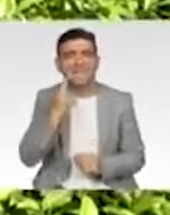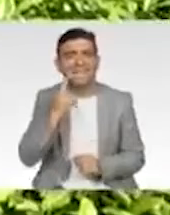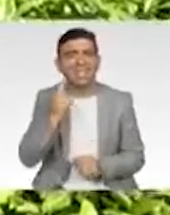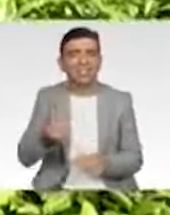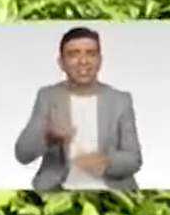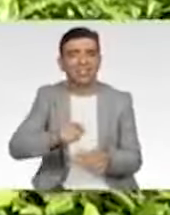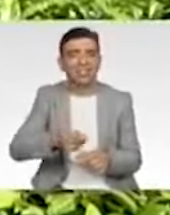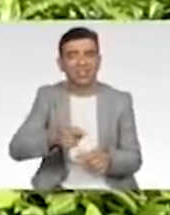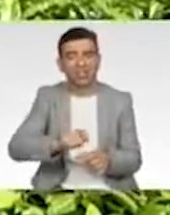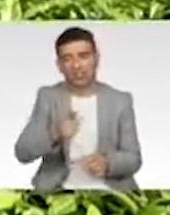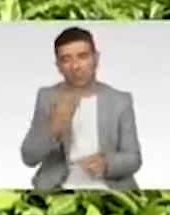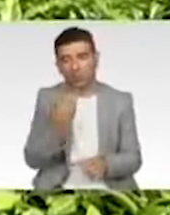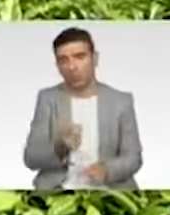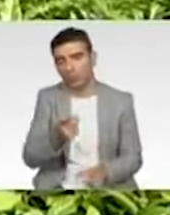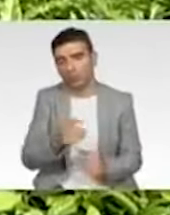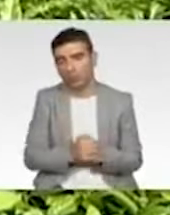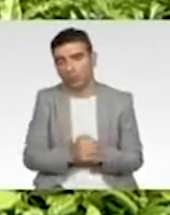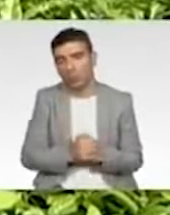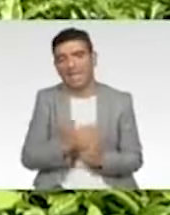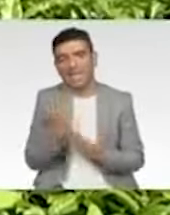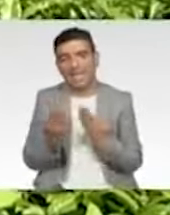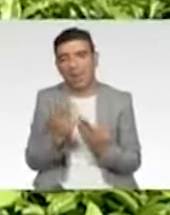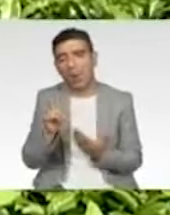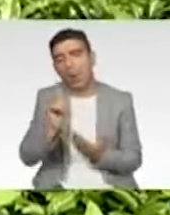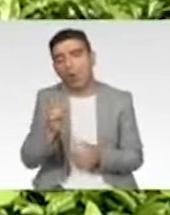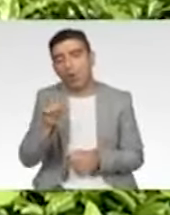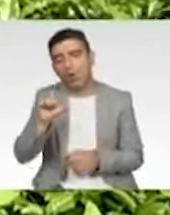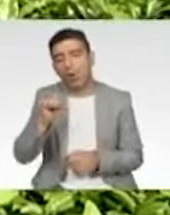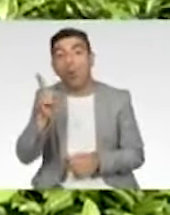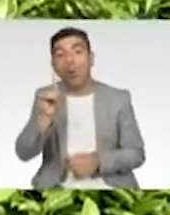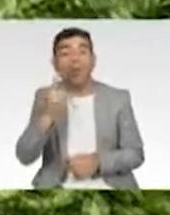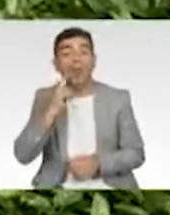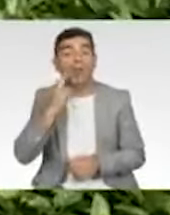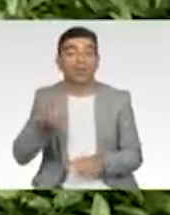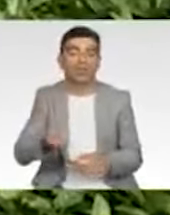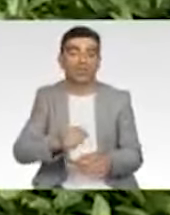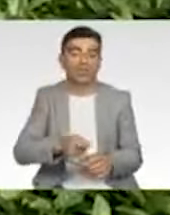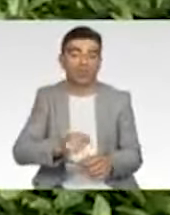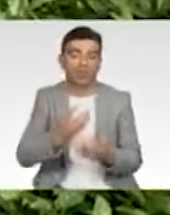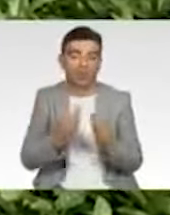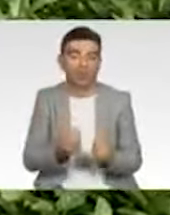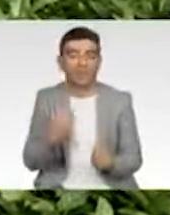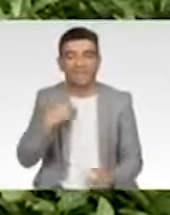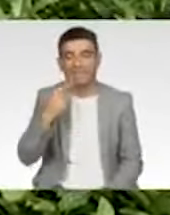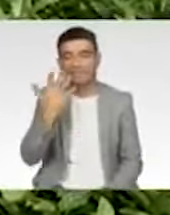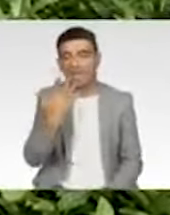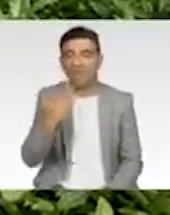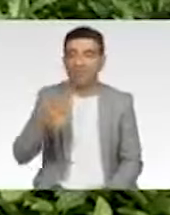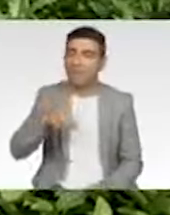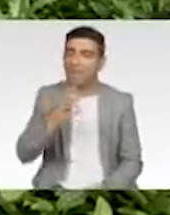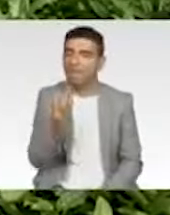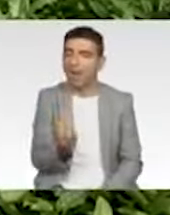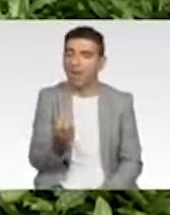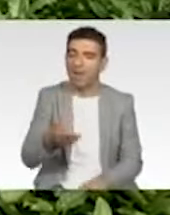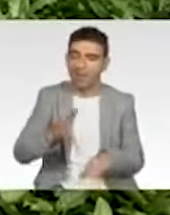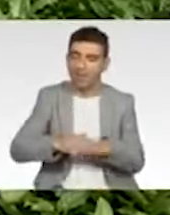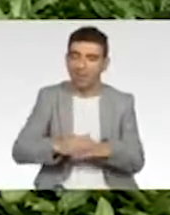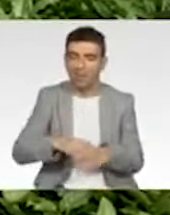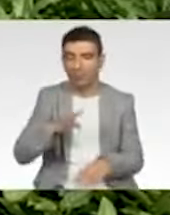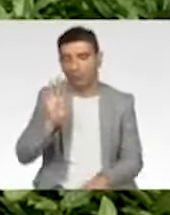kaşığı demliğimize çay koyuyoruz. Ne kadar 10 bardaksa 10 tatlı kaşığı koyuyoruz. Biz bugün 5 bardaklık yapalım. Bu